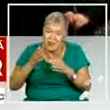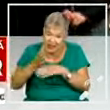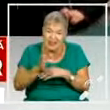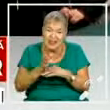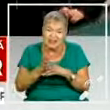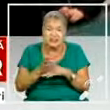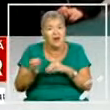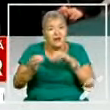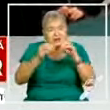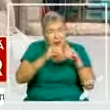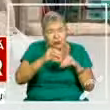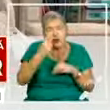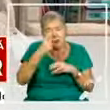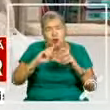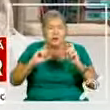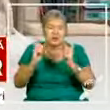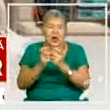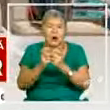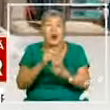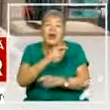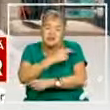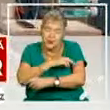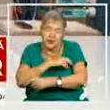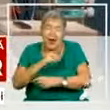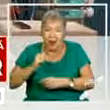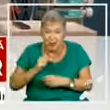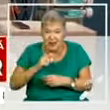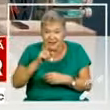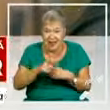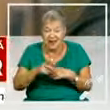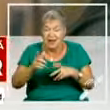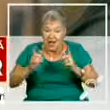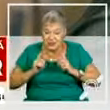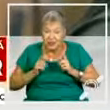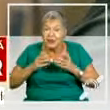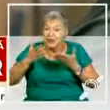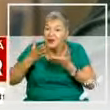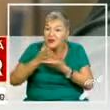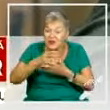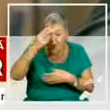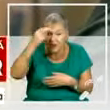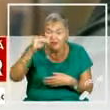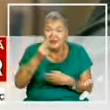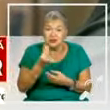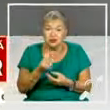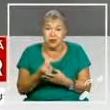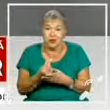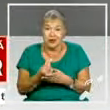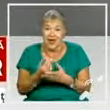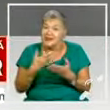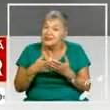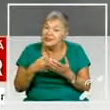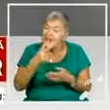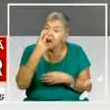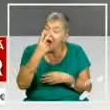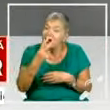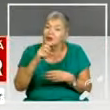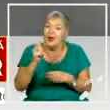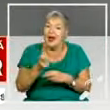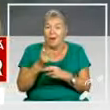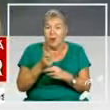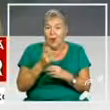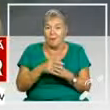a Spitalului Militar din Bruxelles și că așteptăm în continuare vești bune și despre cel de-al doilea